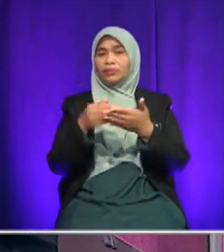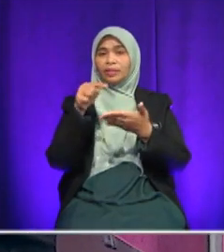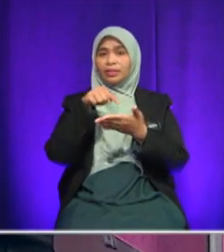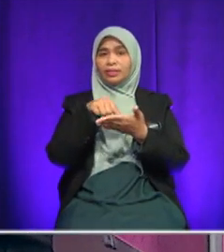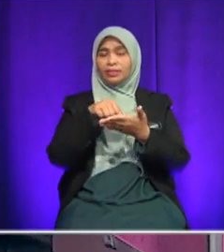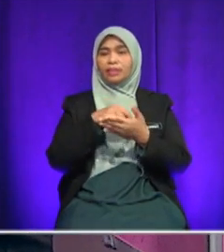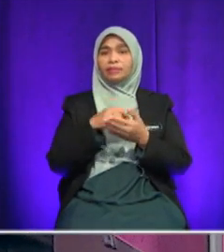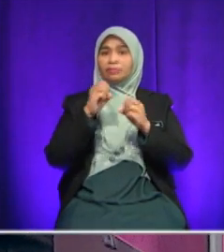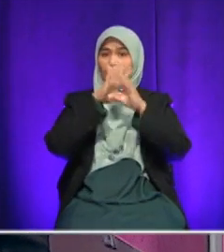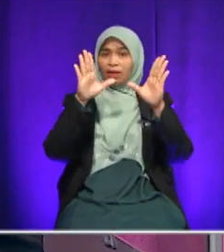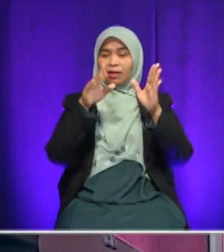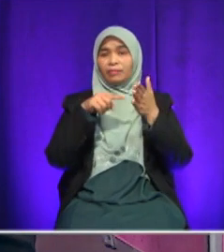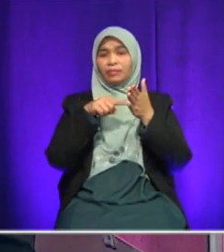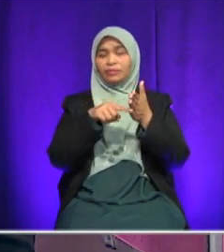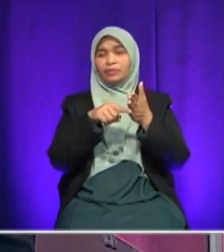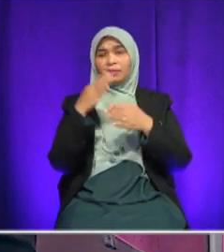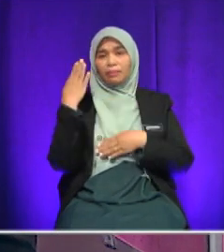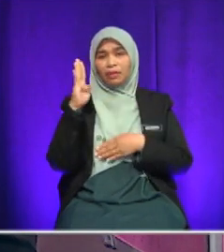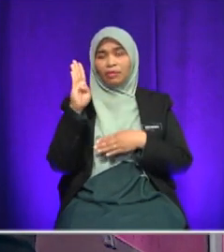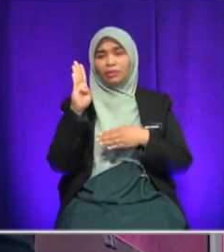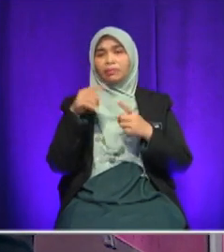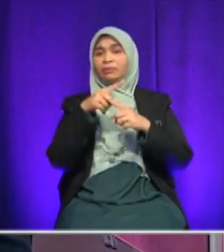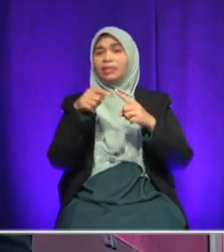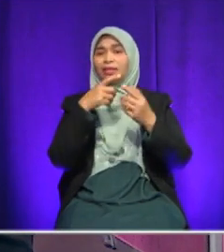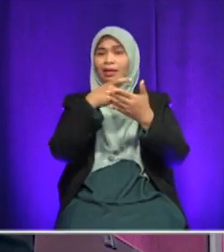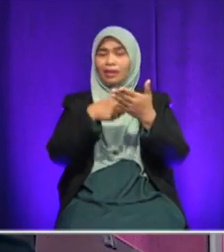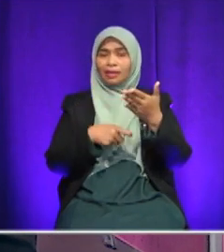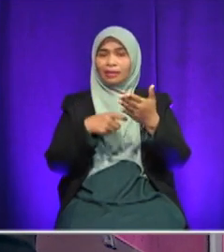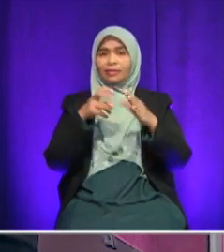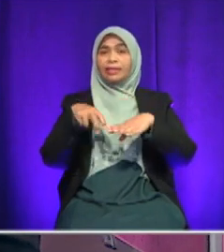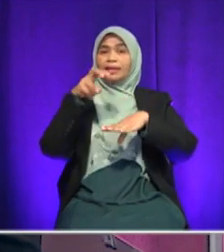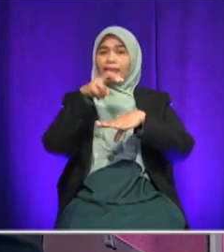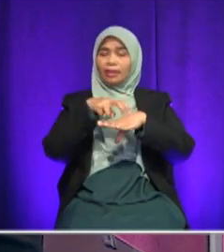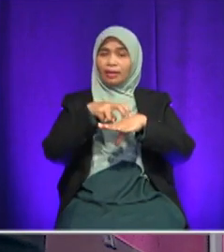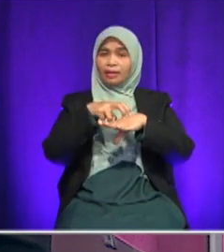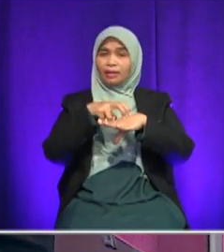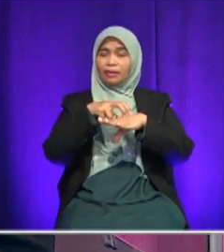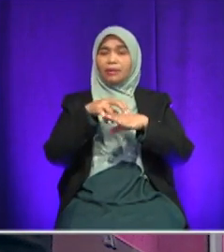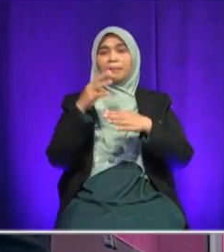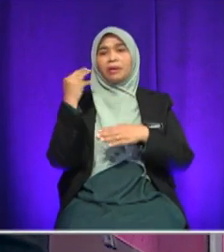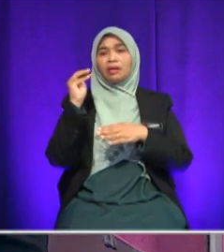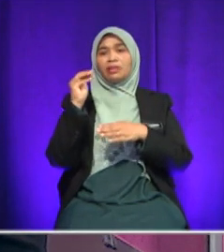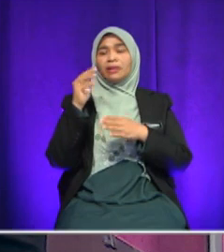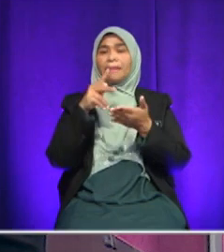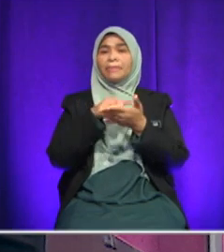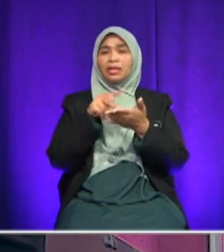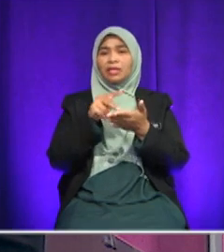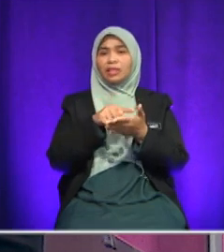jelaslah bahawa apabila harga naik, kuantiti yang diminta